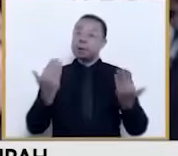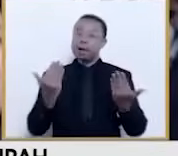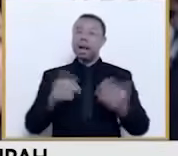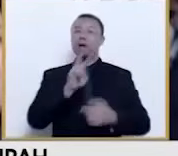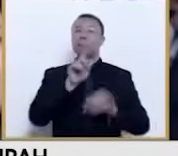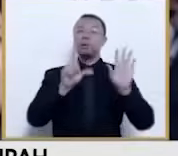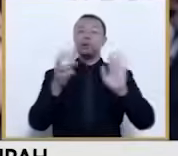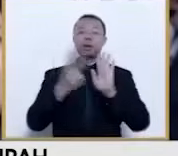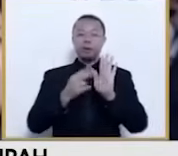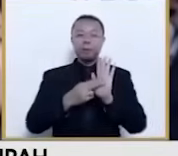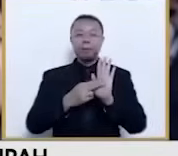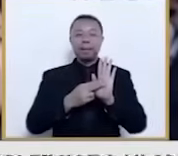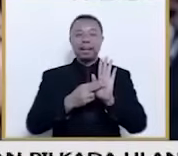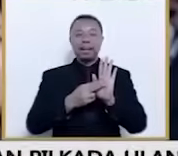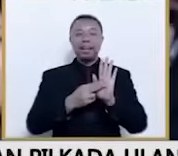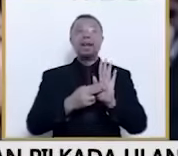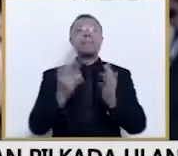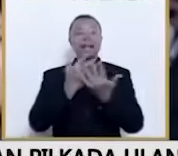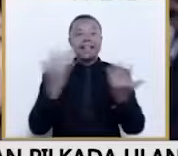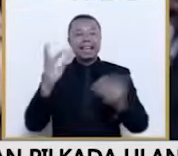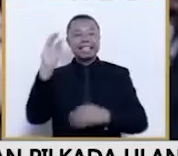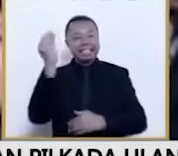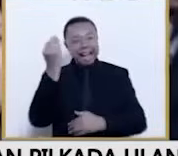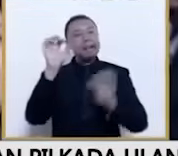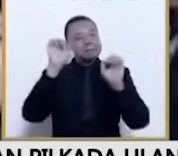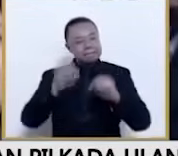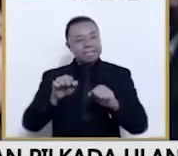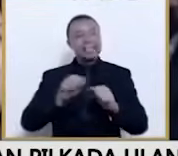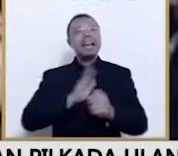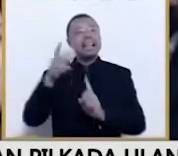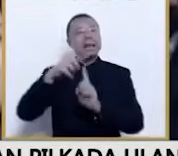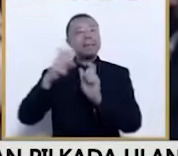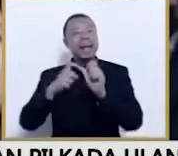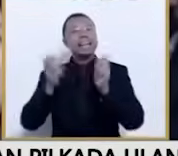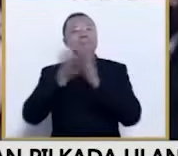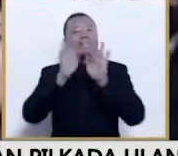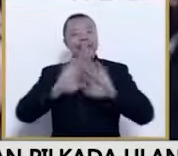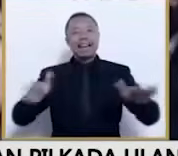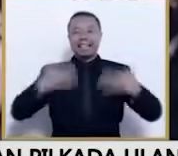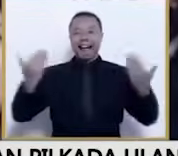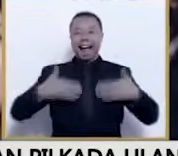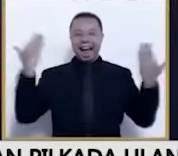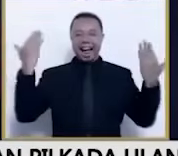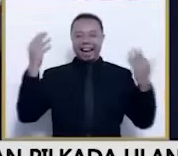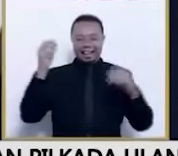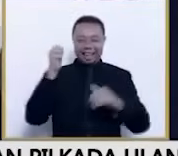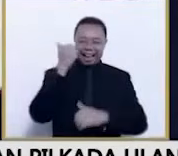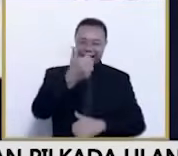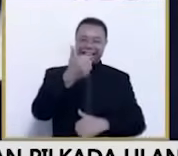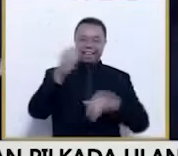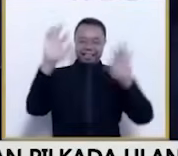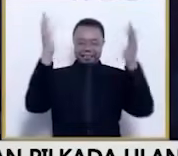Mudah-mudahan 27 November masyarakat Jakarta bisa ke TPS dengan damai dan riang gembira.